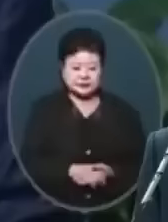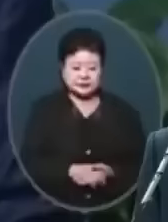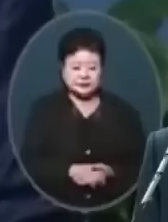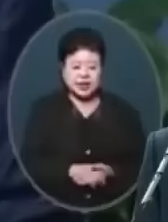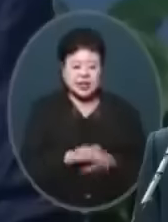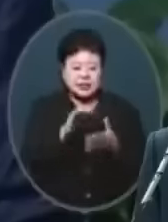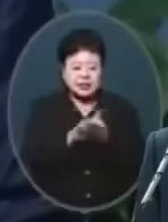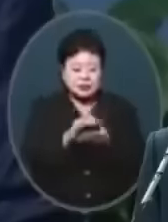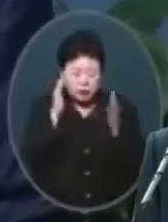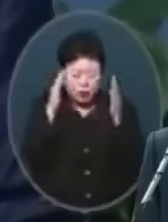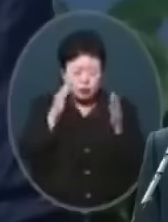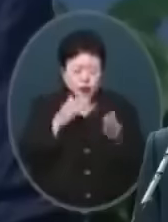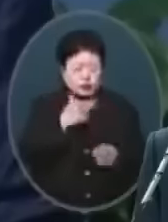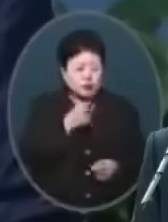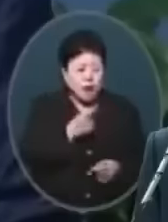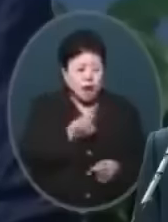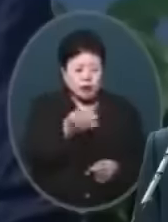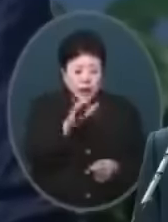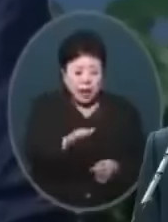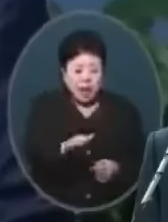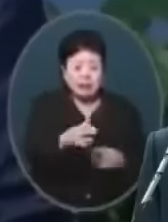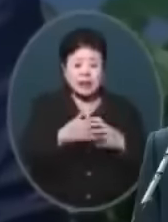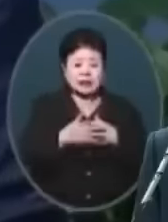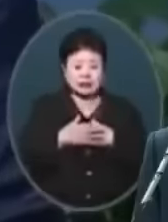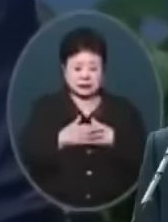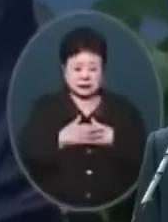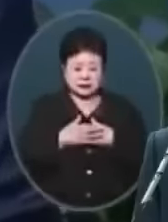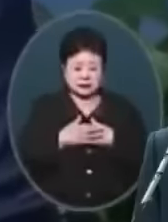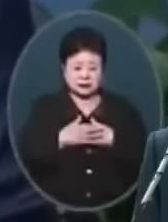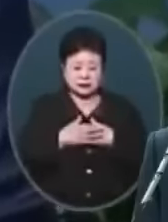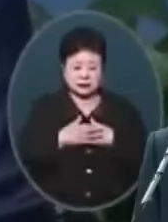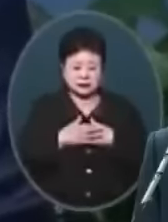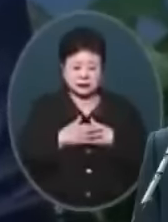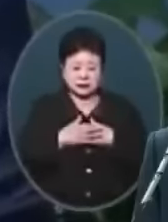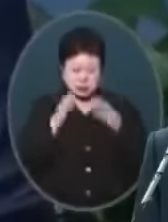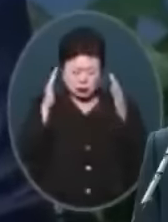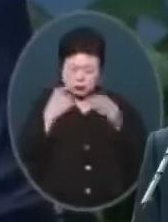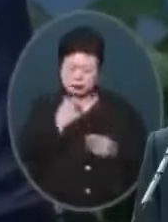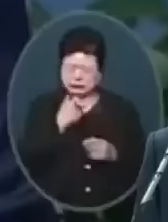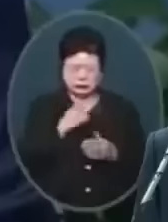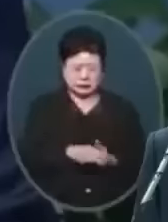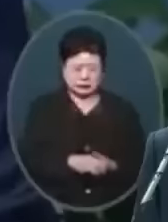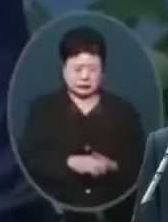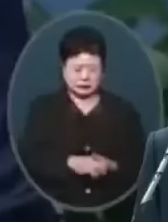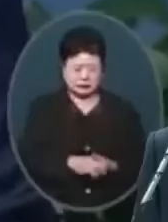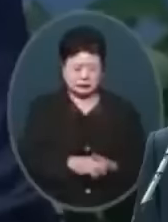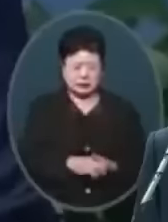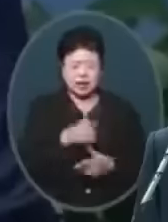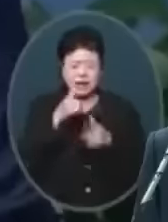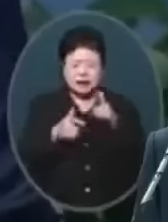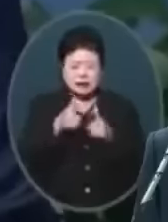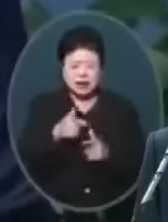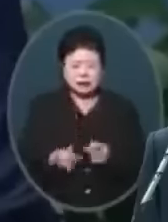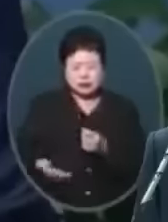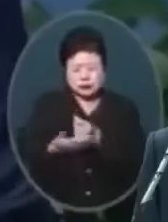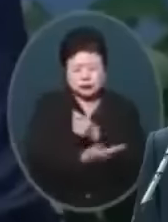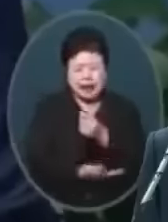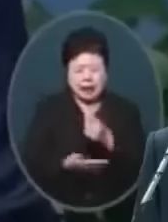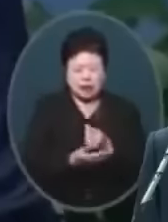애들은 공부를 하기 좋아하니까 공부하러 가죠. 나는 나무하는 것을